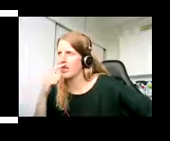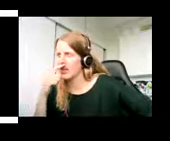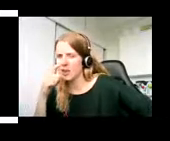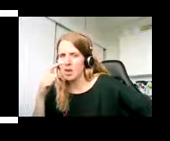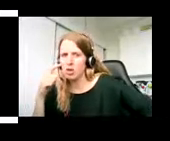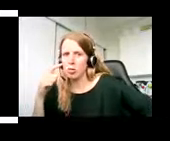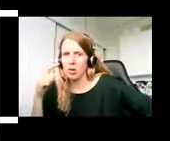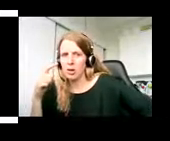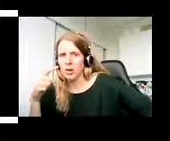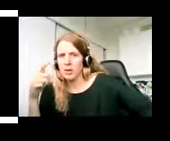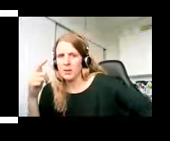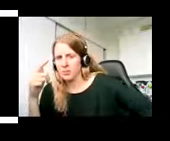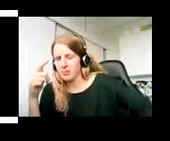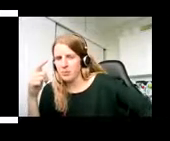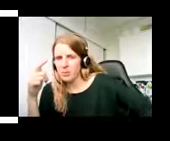Het kan zijn dat sommige